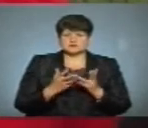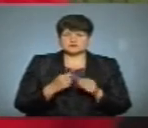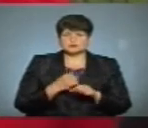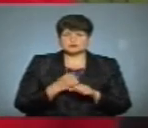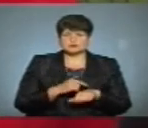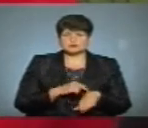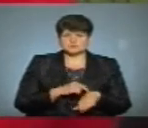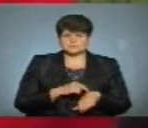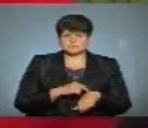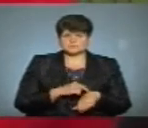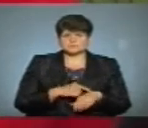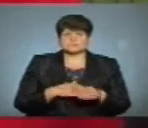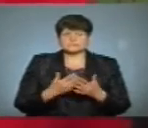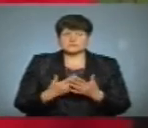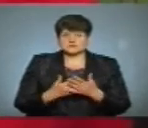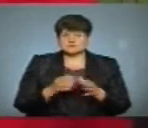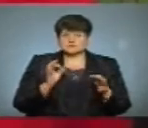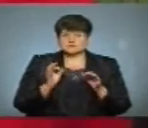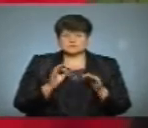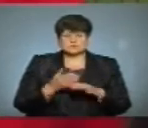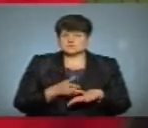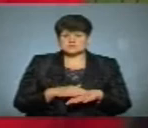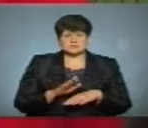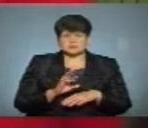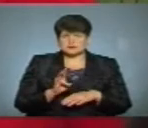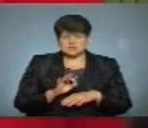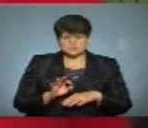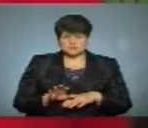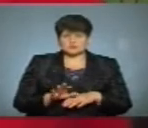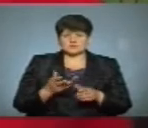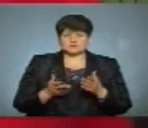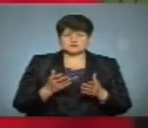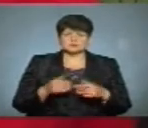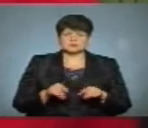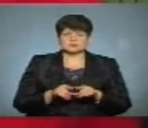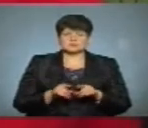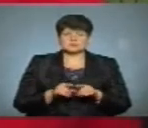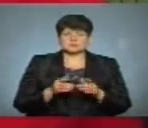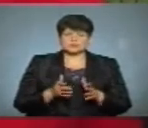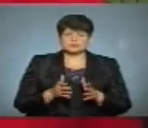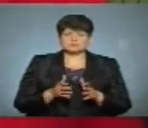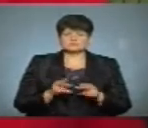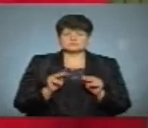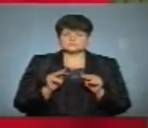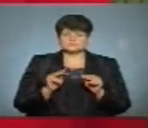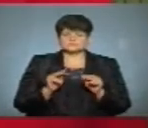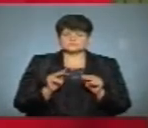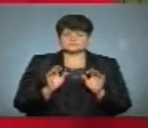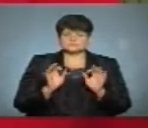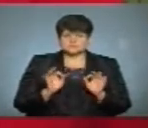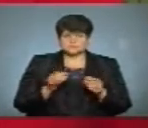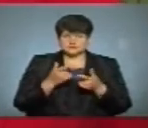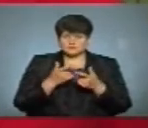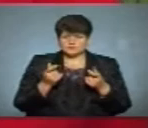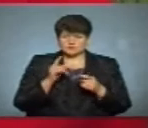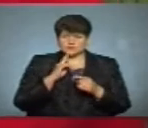робочих годин. Ніби так звучить воно не складно, але такої, скажімо так, достовірної інформації, поки не